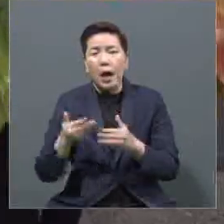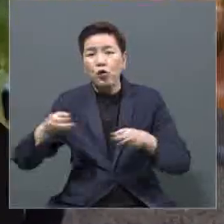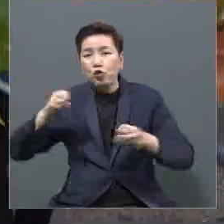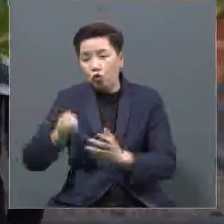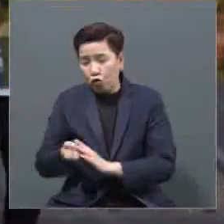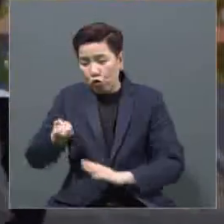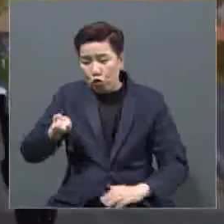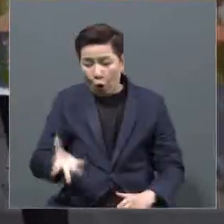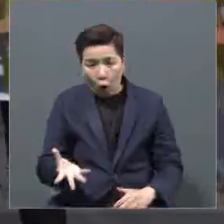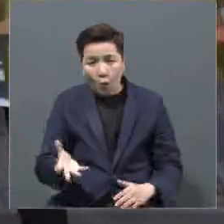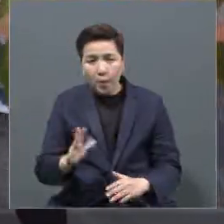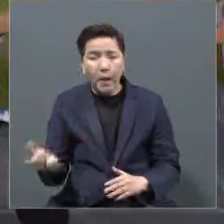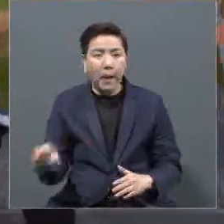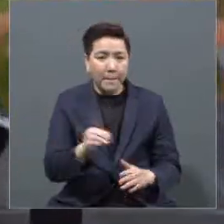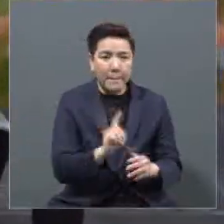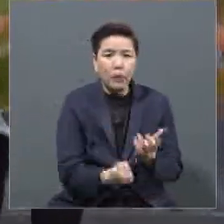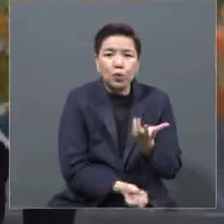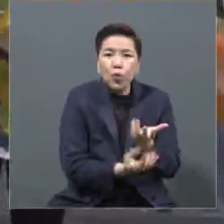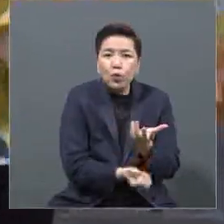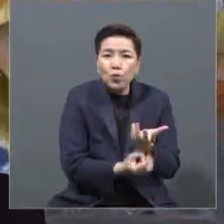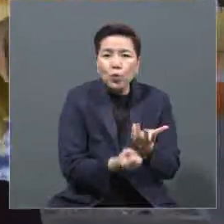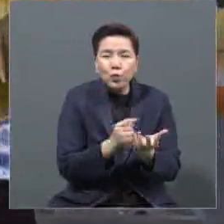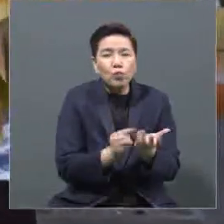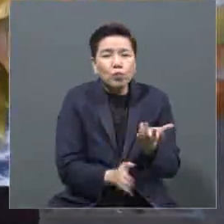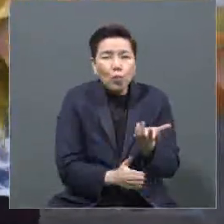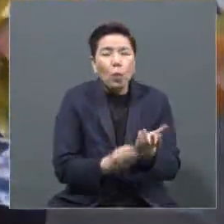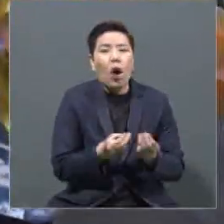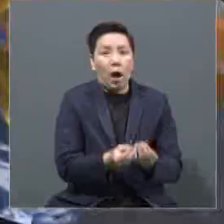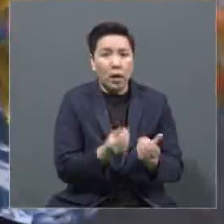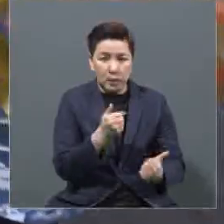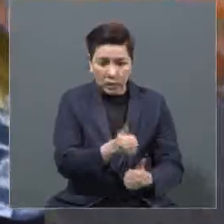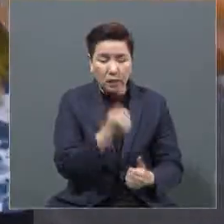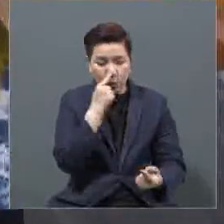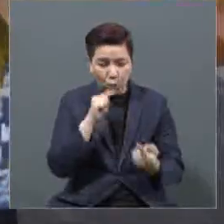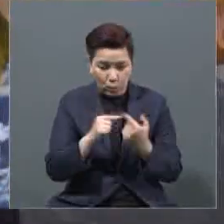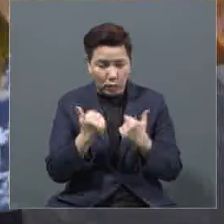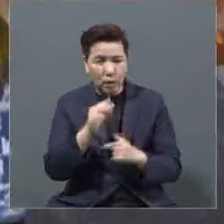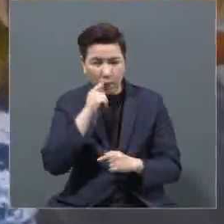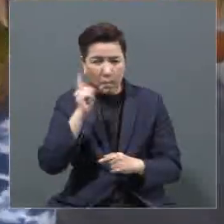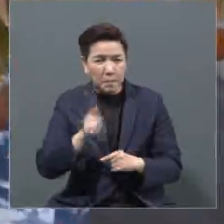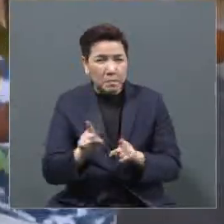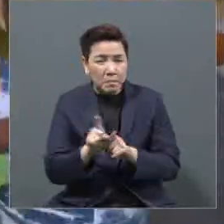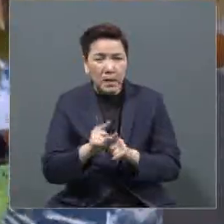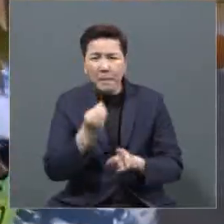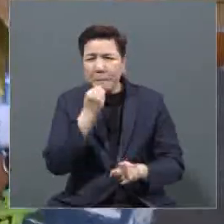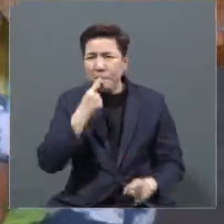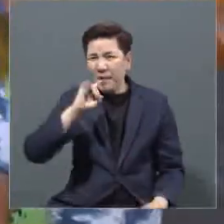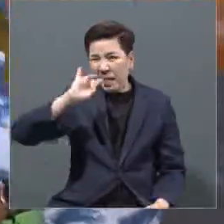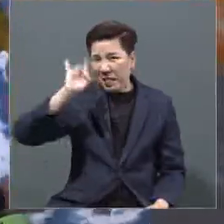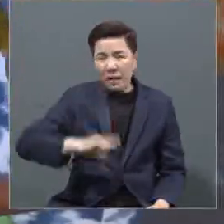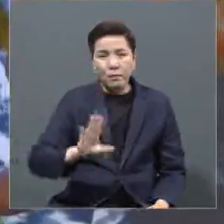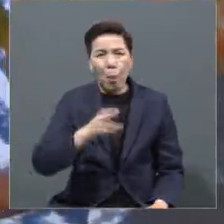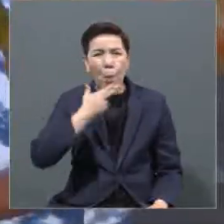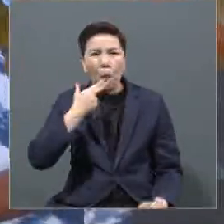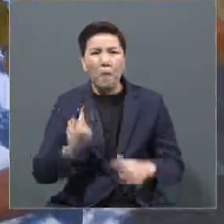เปลี่ยนจากการทอดเป็นการนึ่งการต้มหรือว่าการตุ๋นแทนนะครับและที่บอกไปไม่ควรให้รสเนี่ยจัดเกินไป